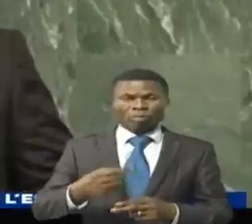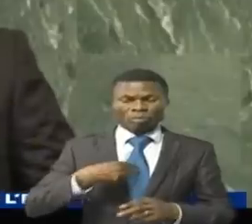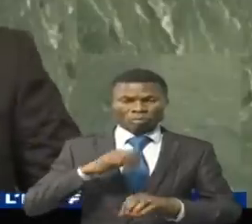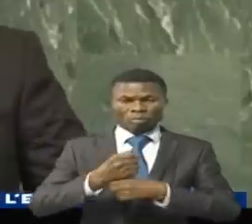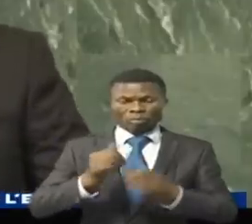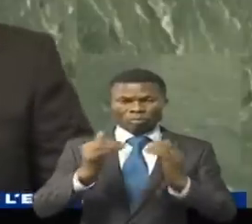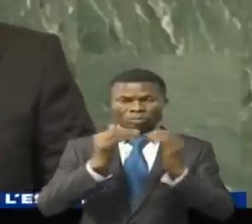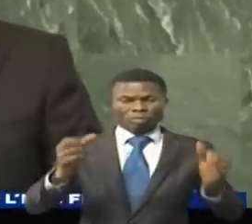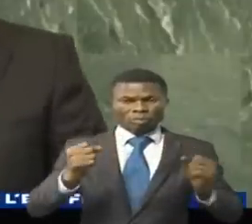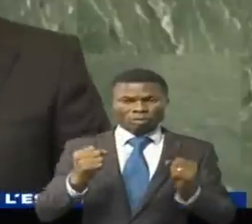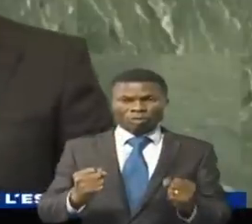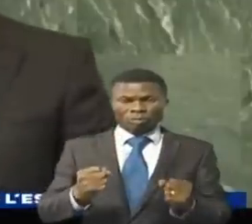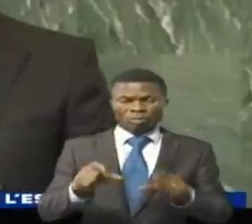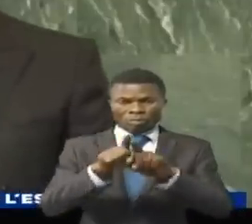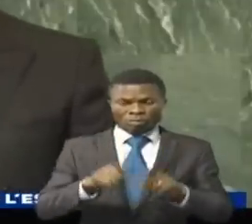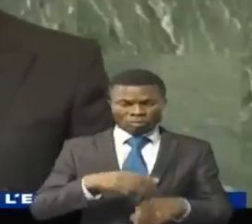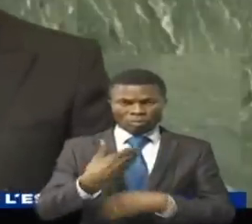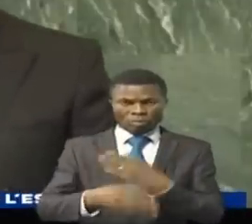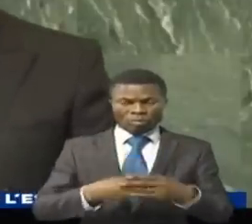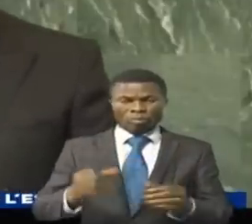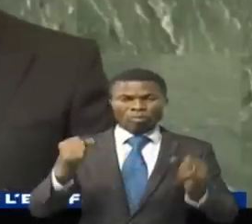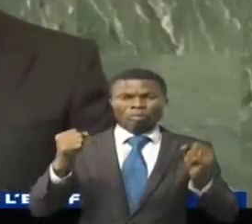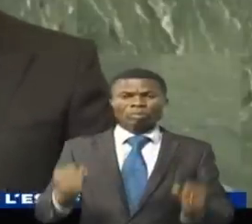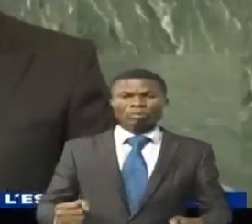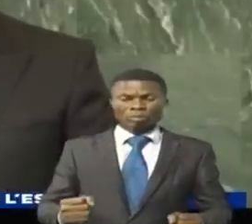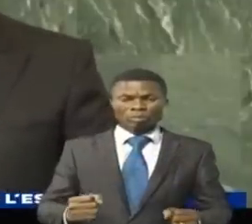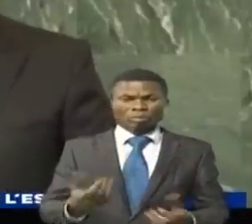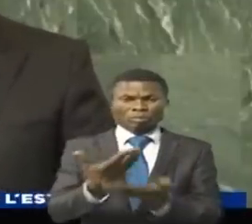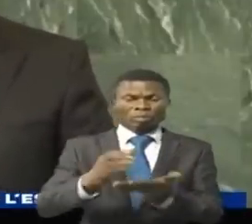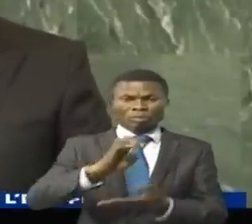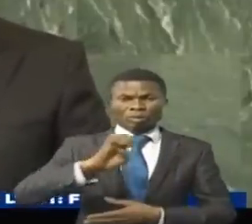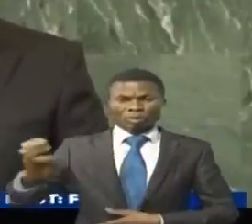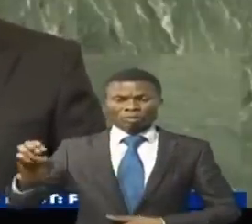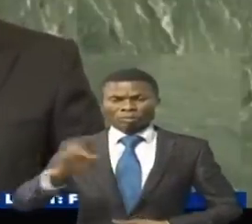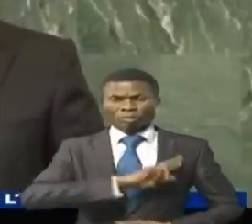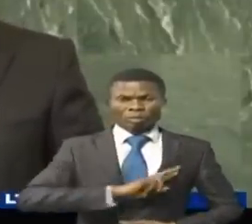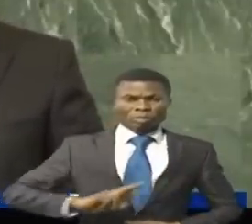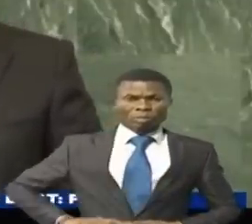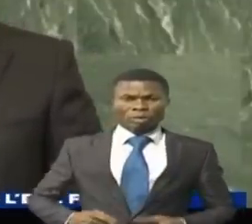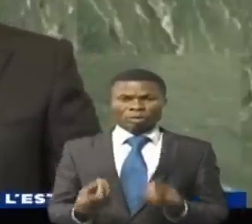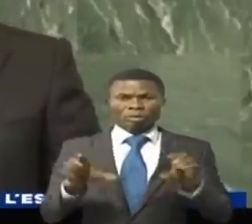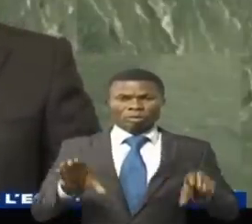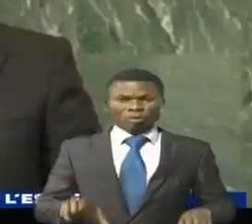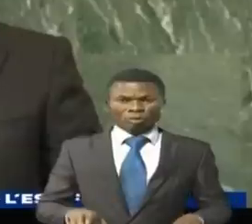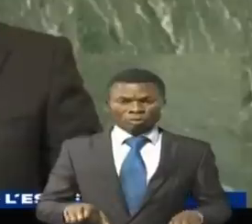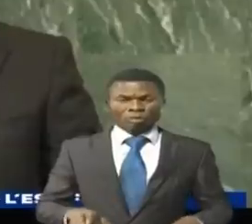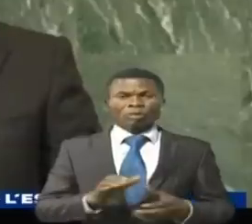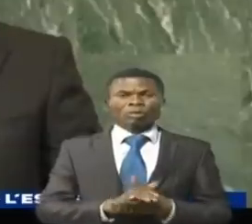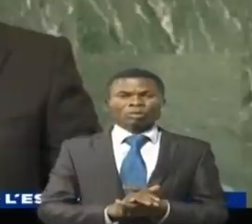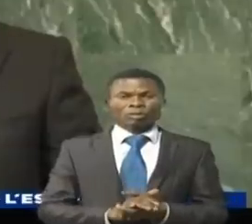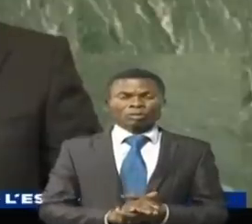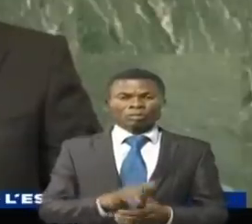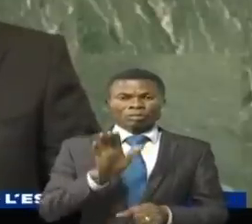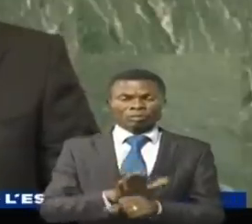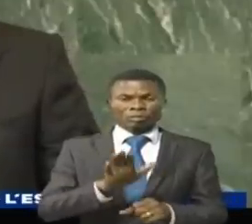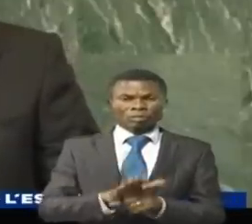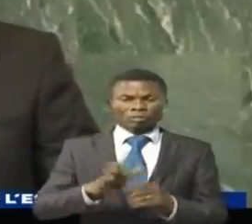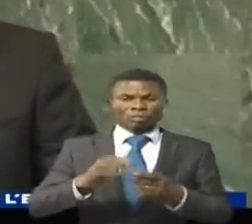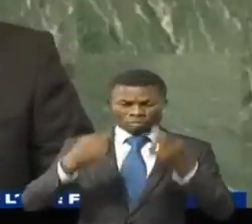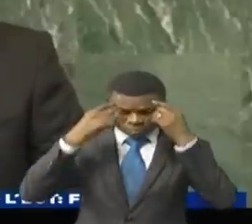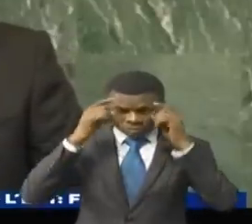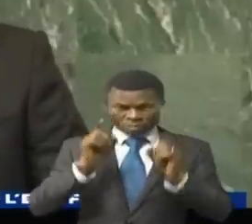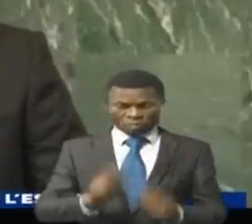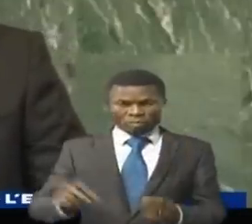paix durable et assurer la stabilité à l'est de la République démocratique du Congo, plusieurs accords ont